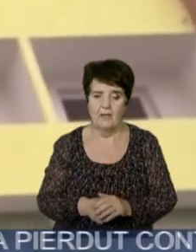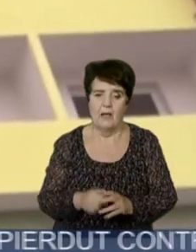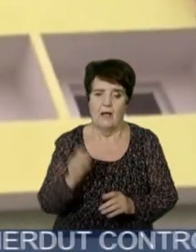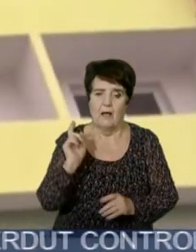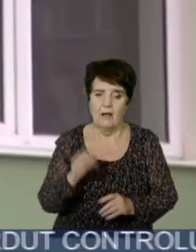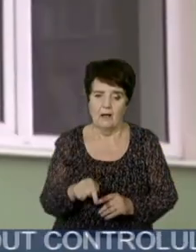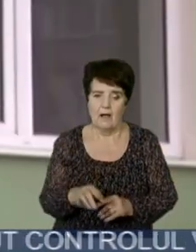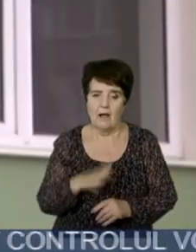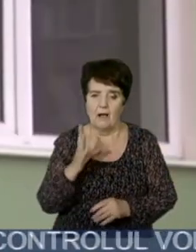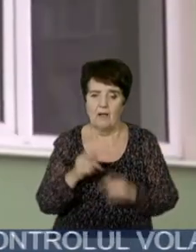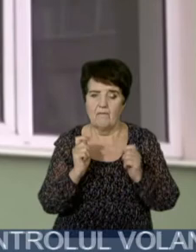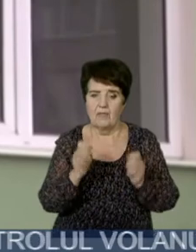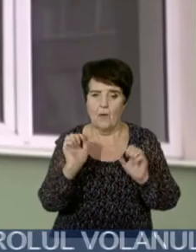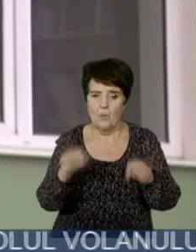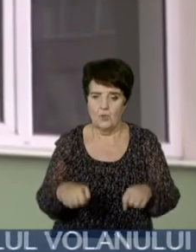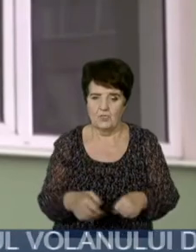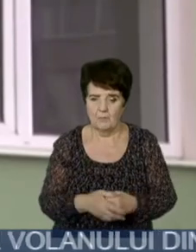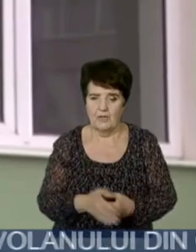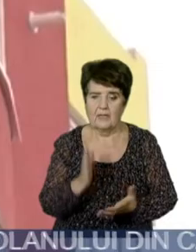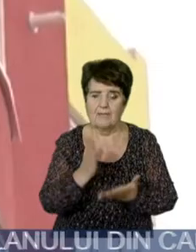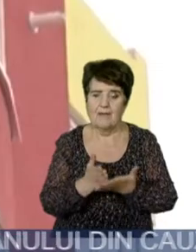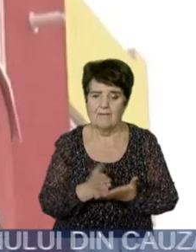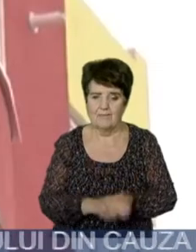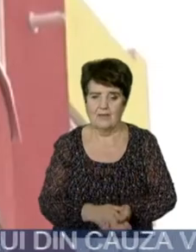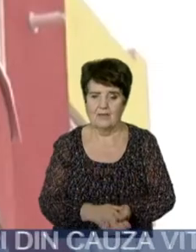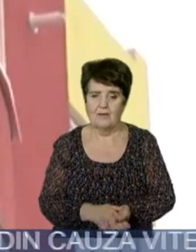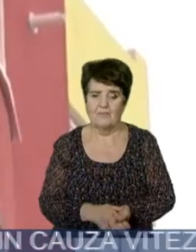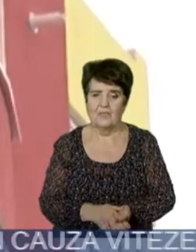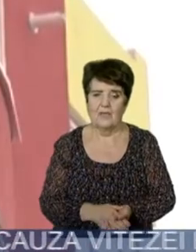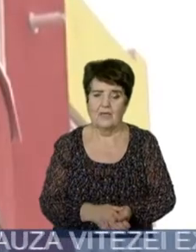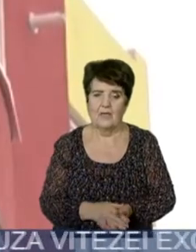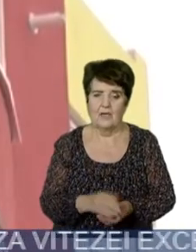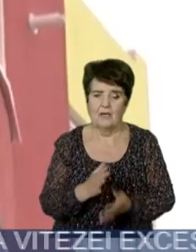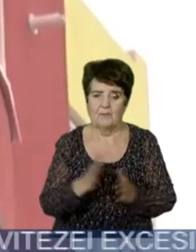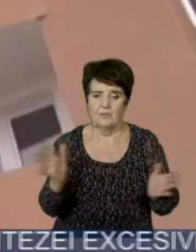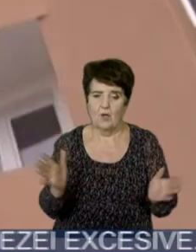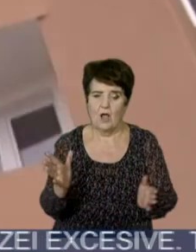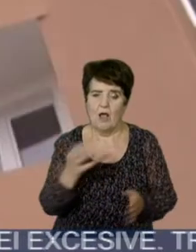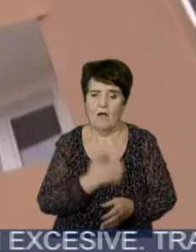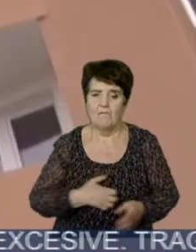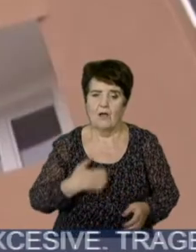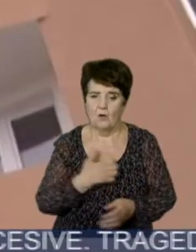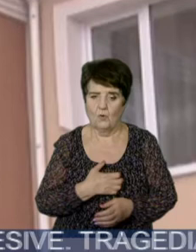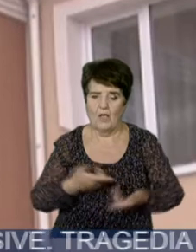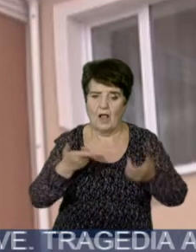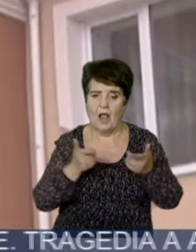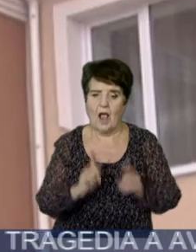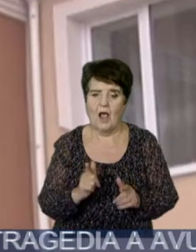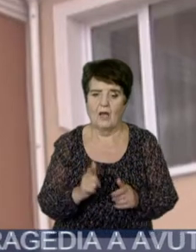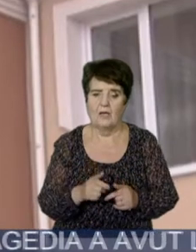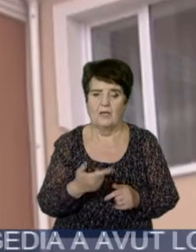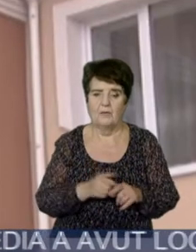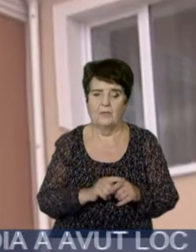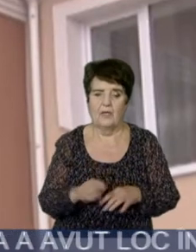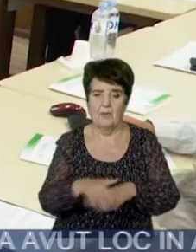care va da posibilitatea să avem o realitate a valorilor reale ce țin pe